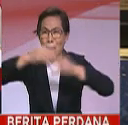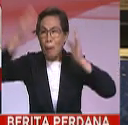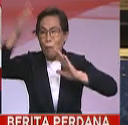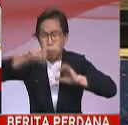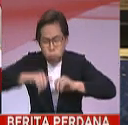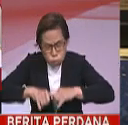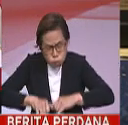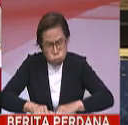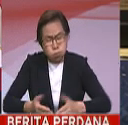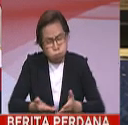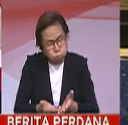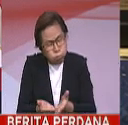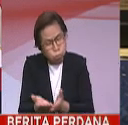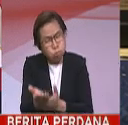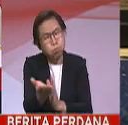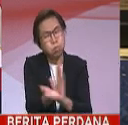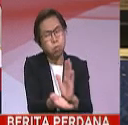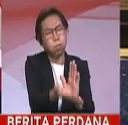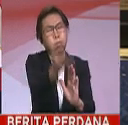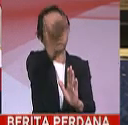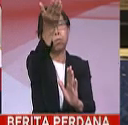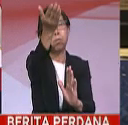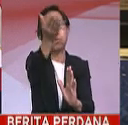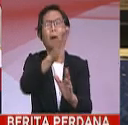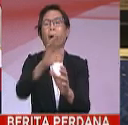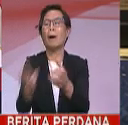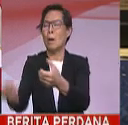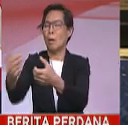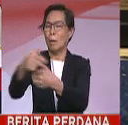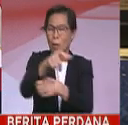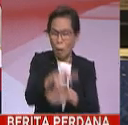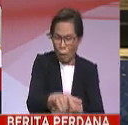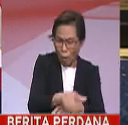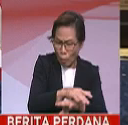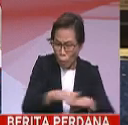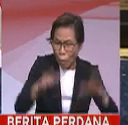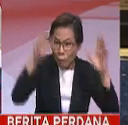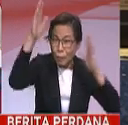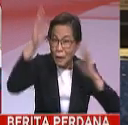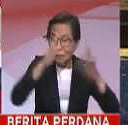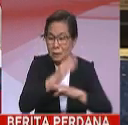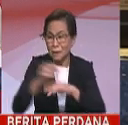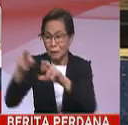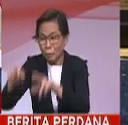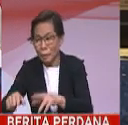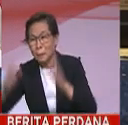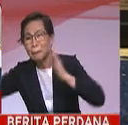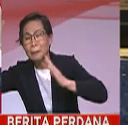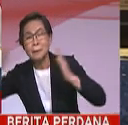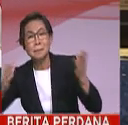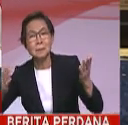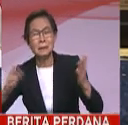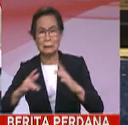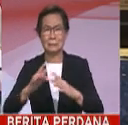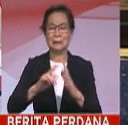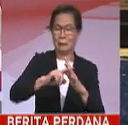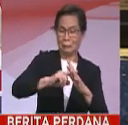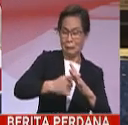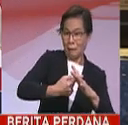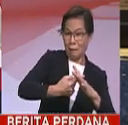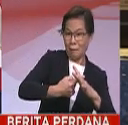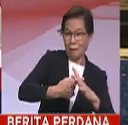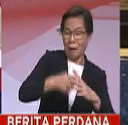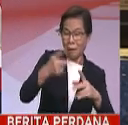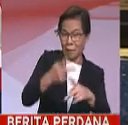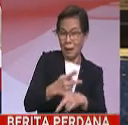meningkat melibatkan golongan bukan warga negara dan warga negara. Pada permulaan gelombang